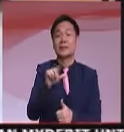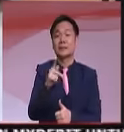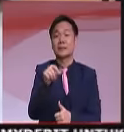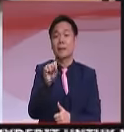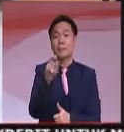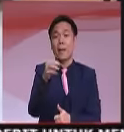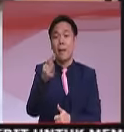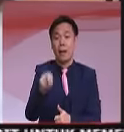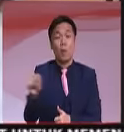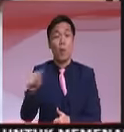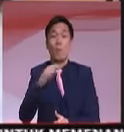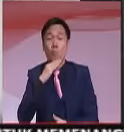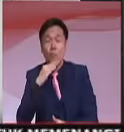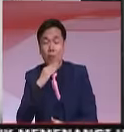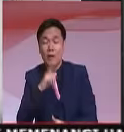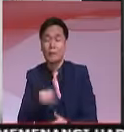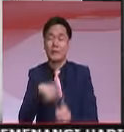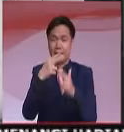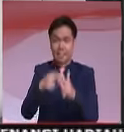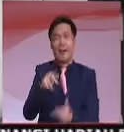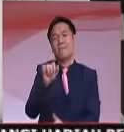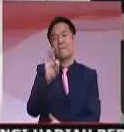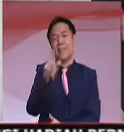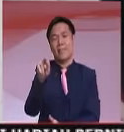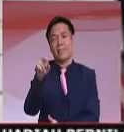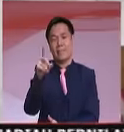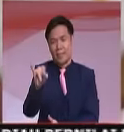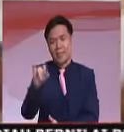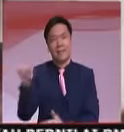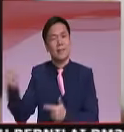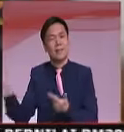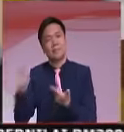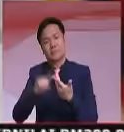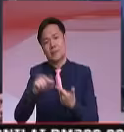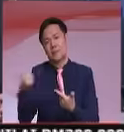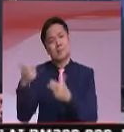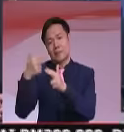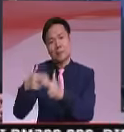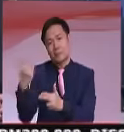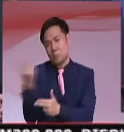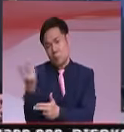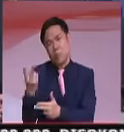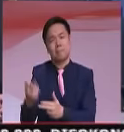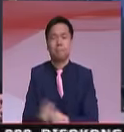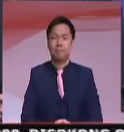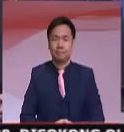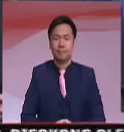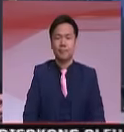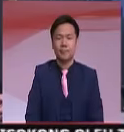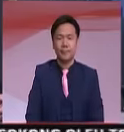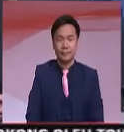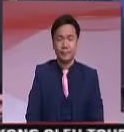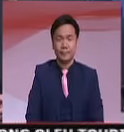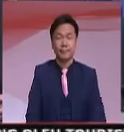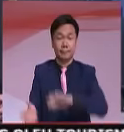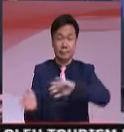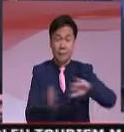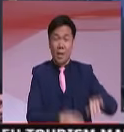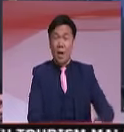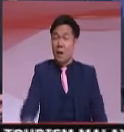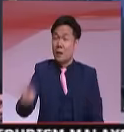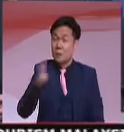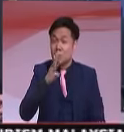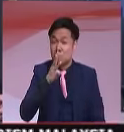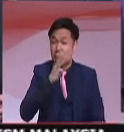Ridwan Hamzah dan Laksmana muda udah tua Fendi hai hai Hai banjir